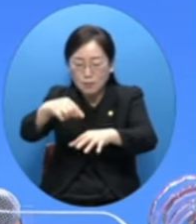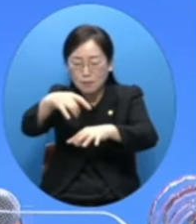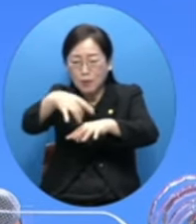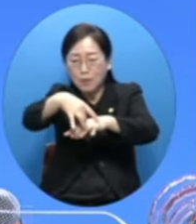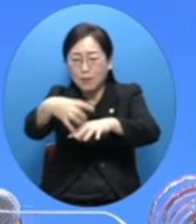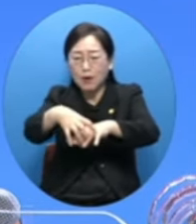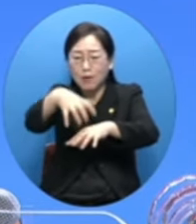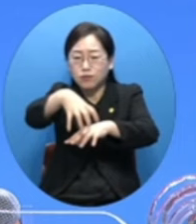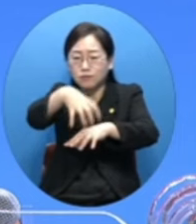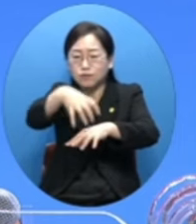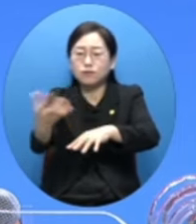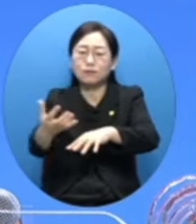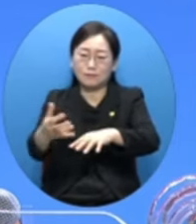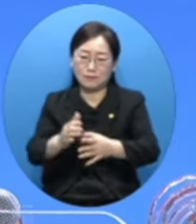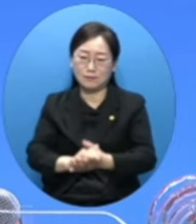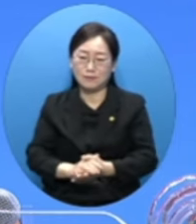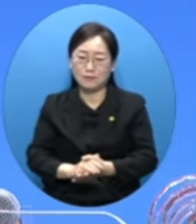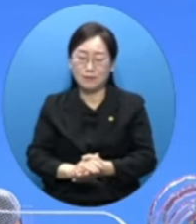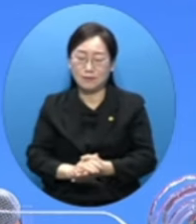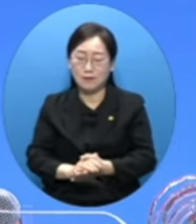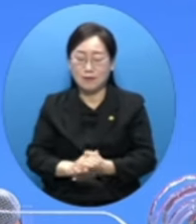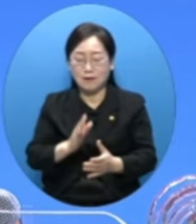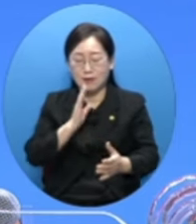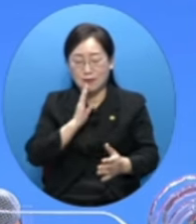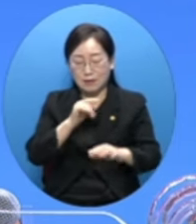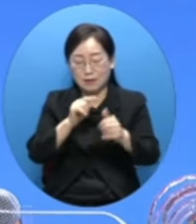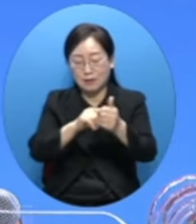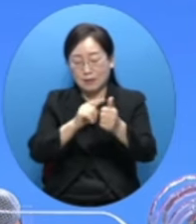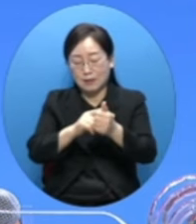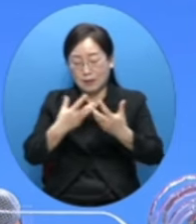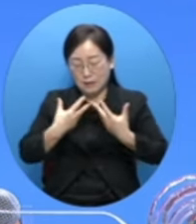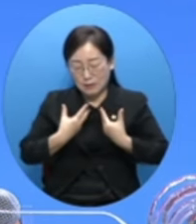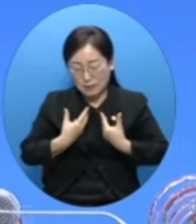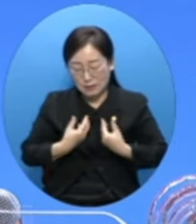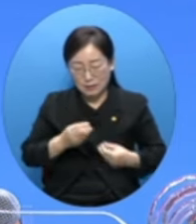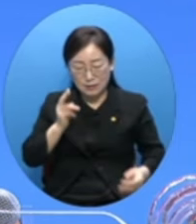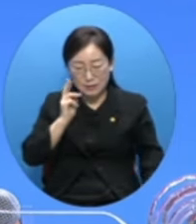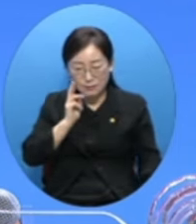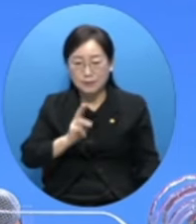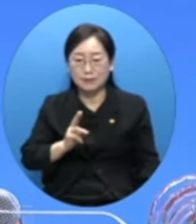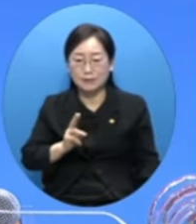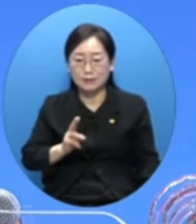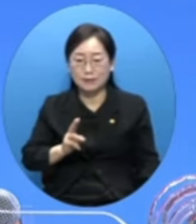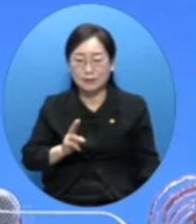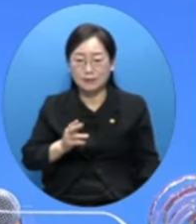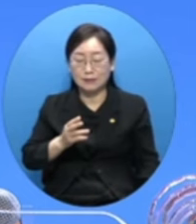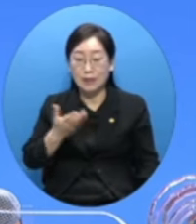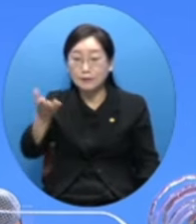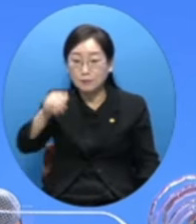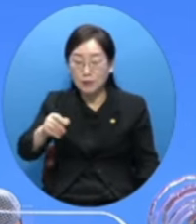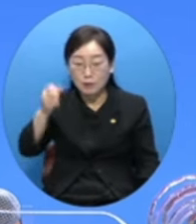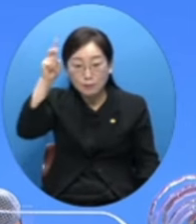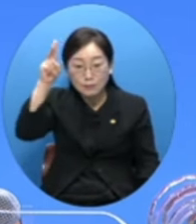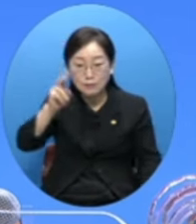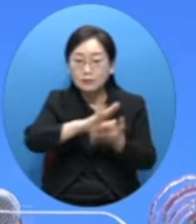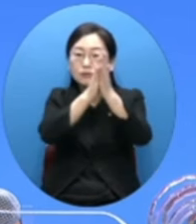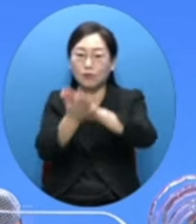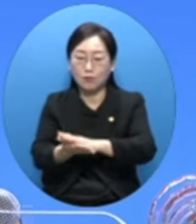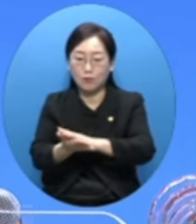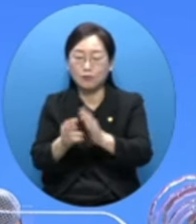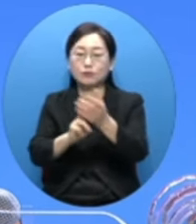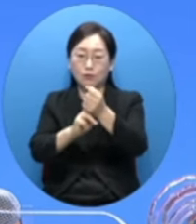바로 그 깊고 깊은 절망의 자리에서 그 인생을 완전히 뒤바꿔 놓는 기적이 일어났습니다.